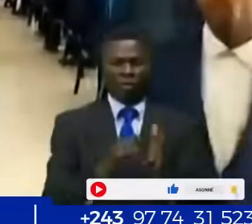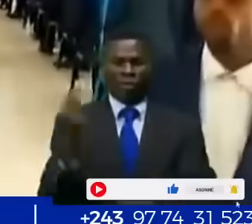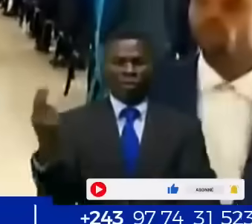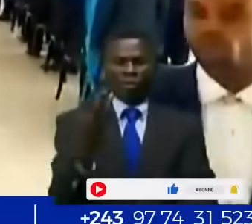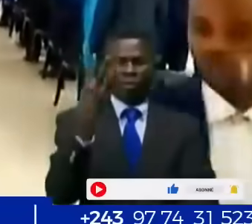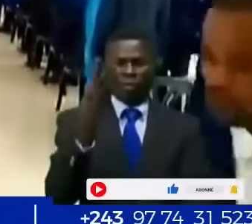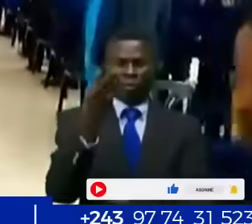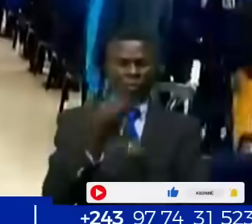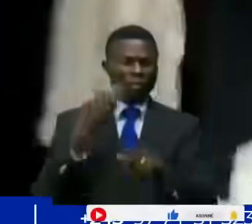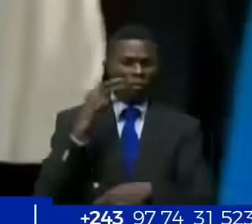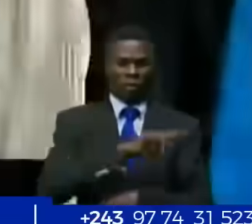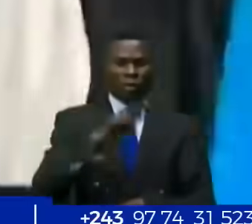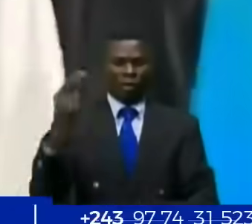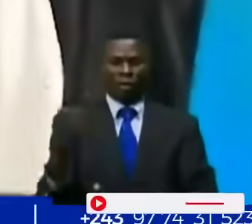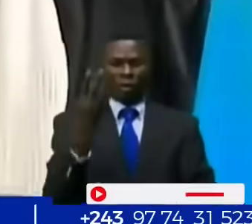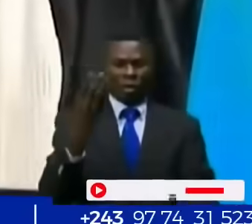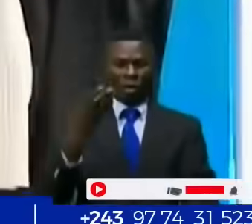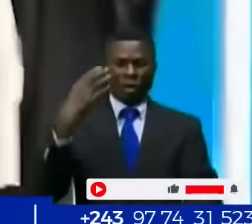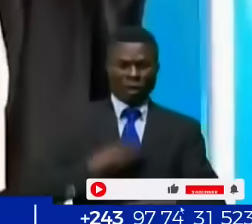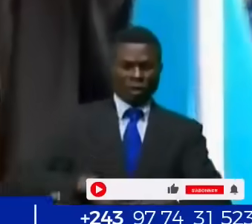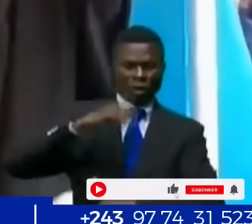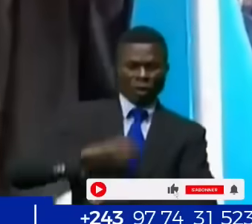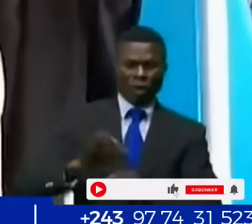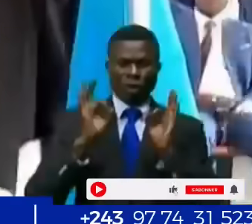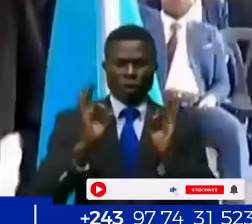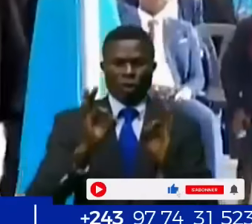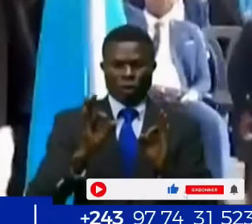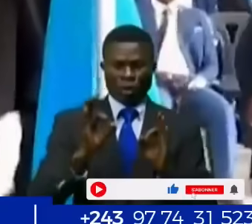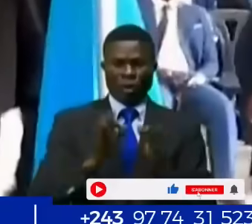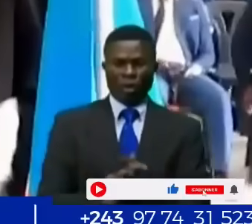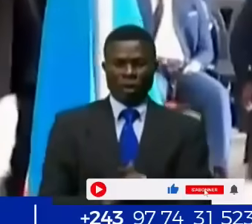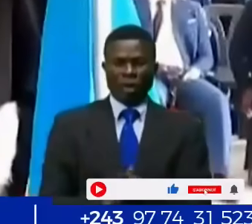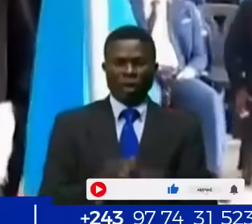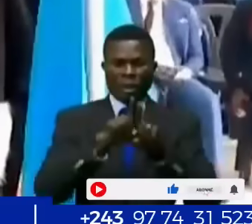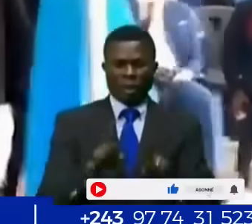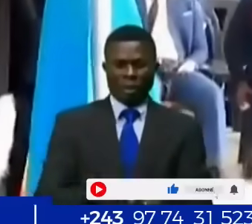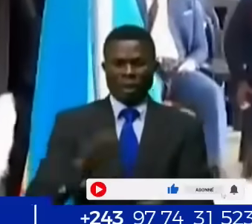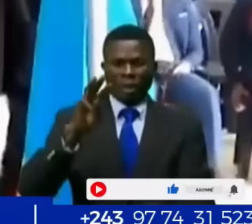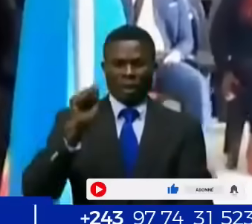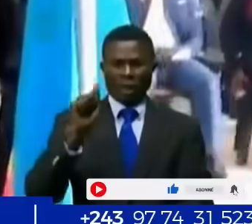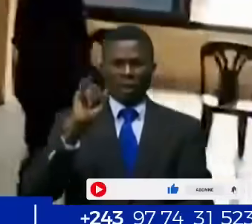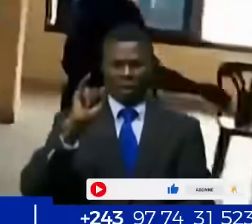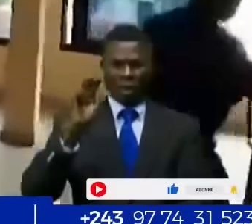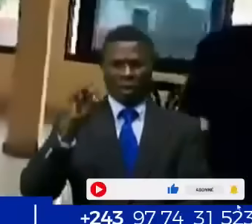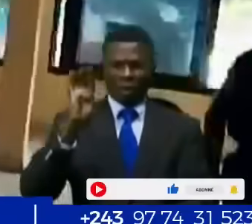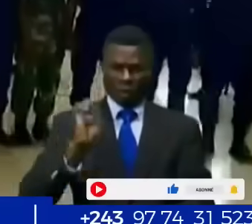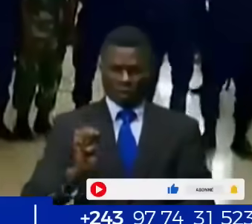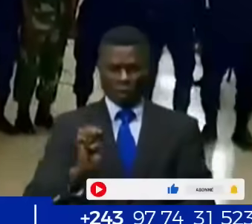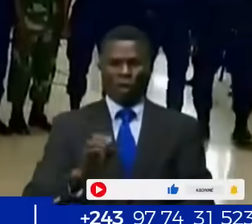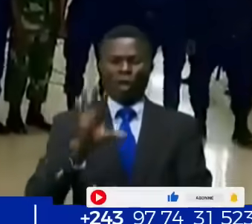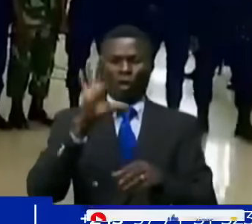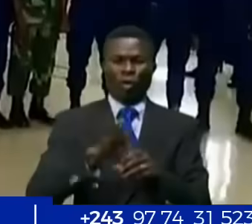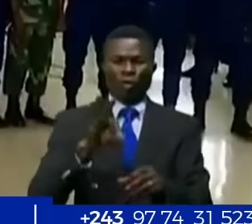23 mars 2024 des nouveaux magistrats Boubacar Koumarigen et Emedi Samikwa Norbert, récemment nommés par